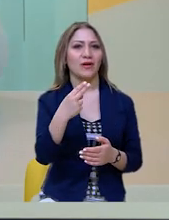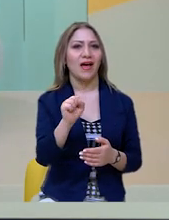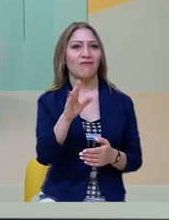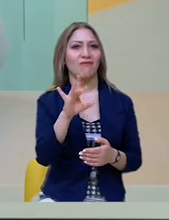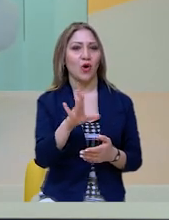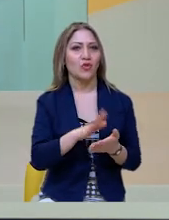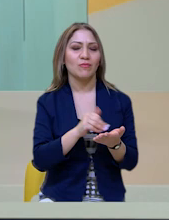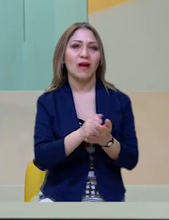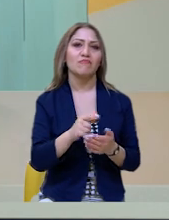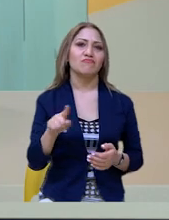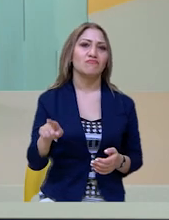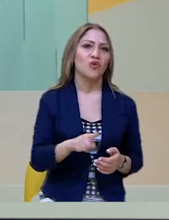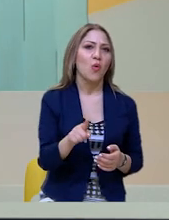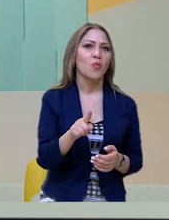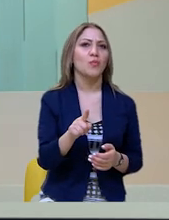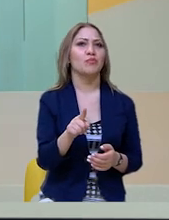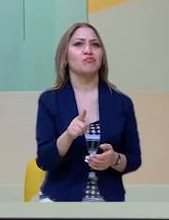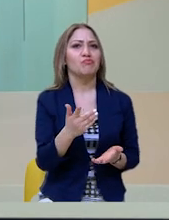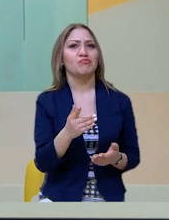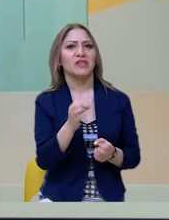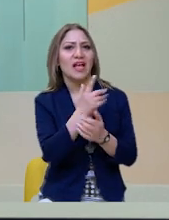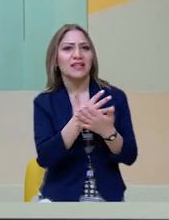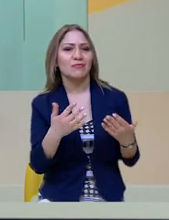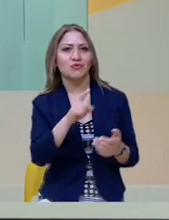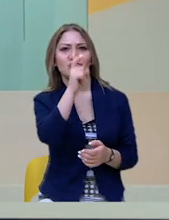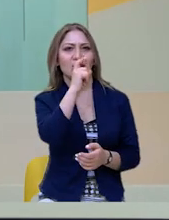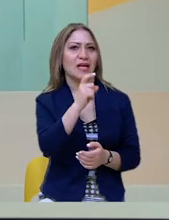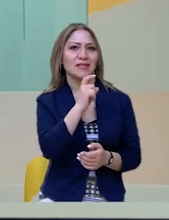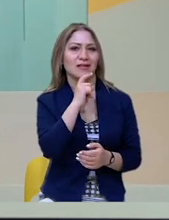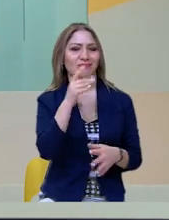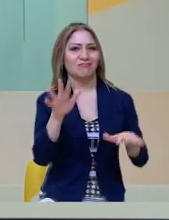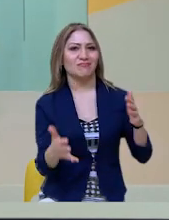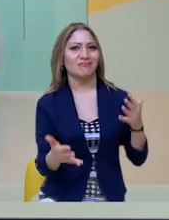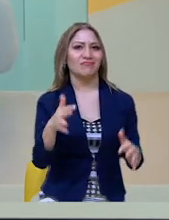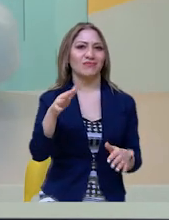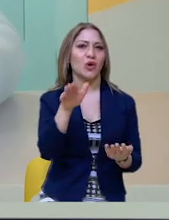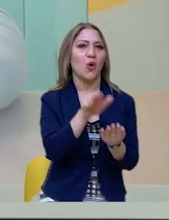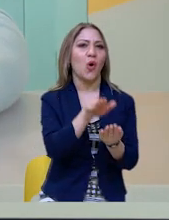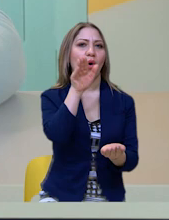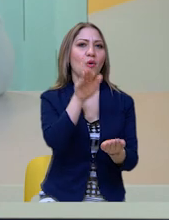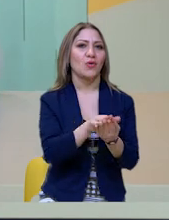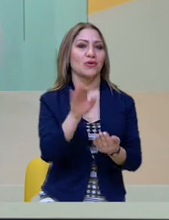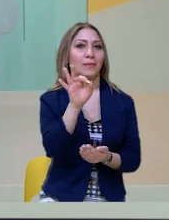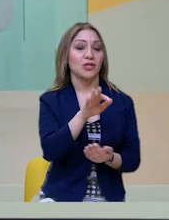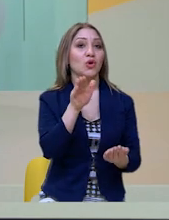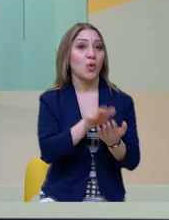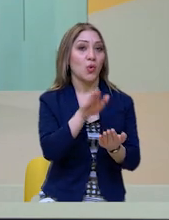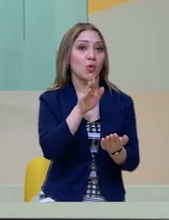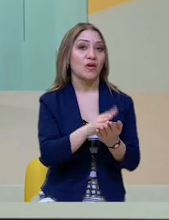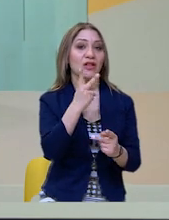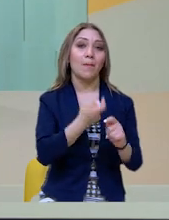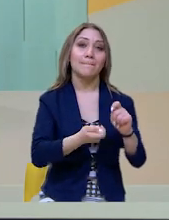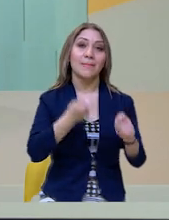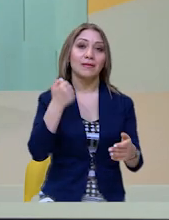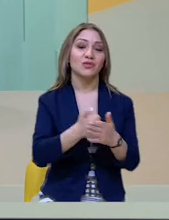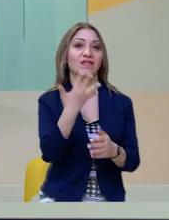կամ կենդանի, դեռ չեն հասկանում մարդիկ։ Կոկորդիլոսի մասին է խոսքը։ Հասուն կոկորդիլոսները լինում են 2 մետրից